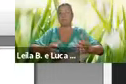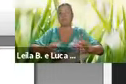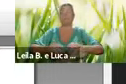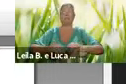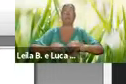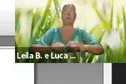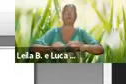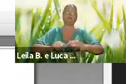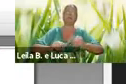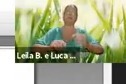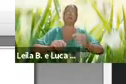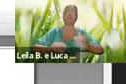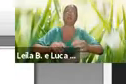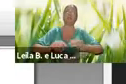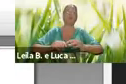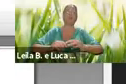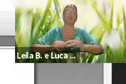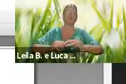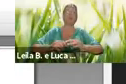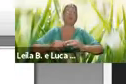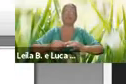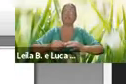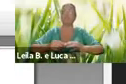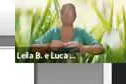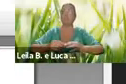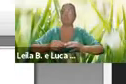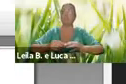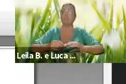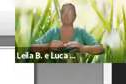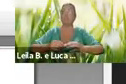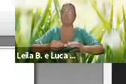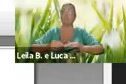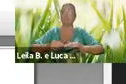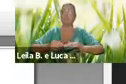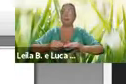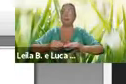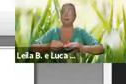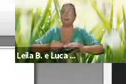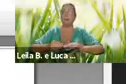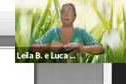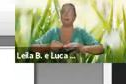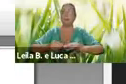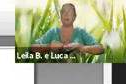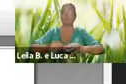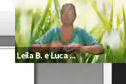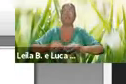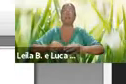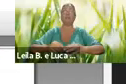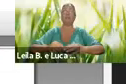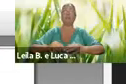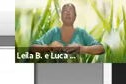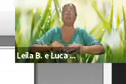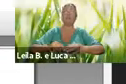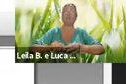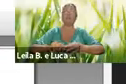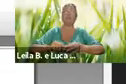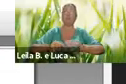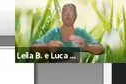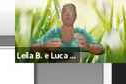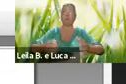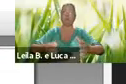sempre detto, pure Paolo ha detto, no, niente è nostro, è tutto dato in prestito da Dio. E da